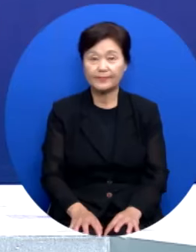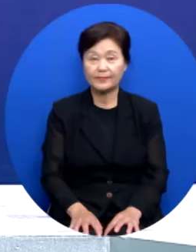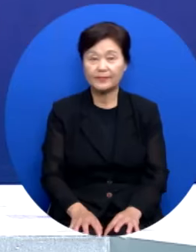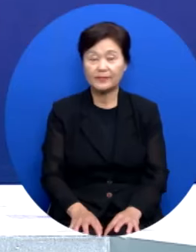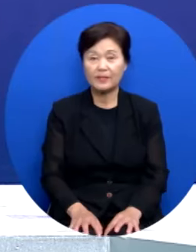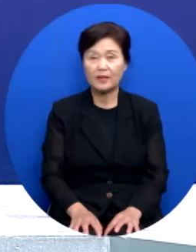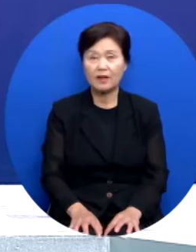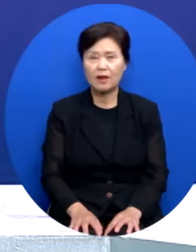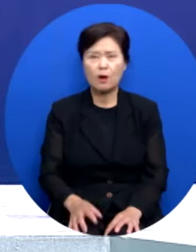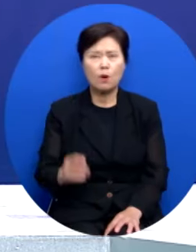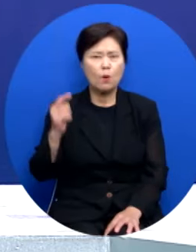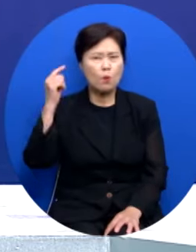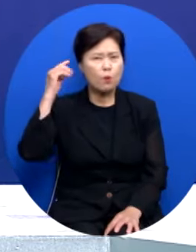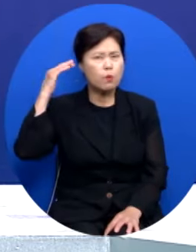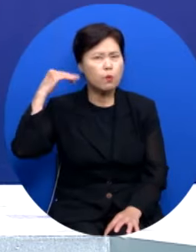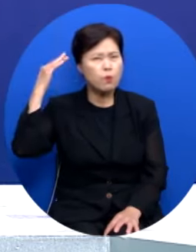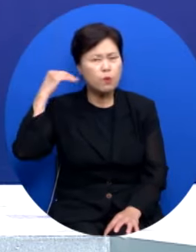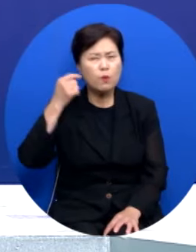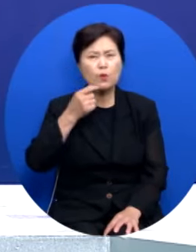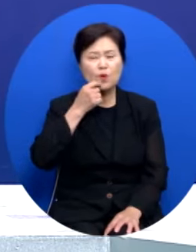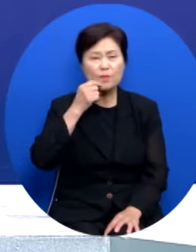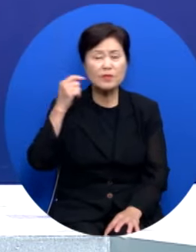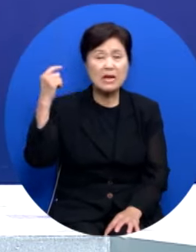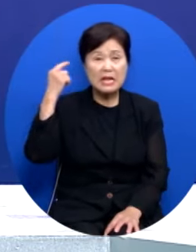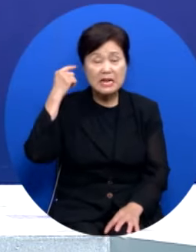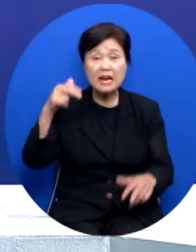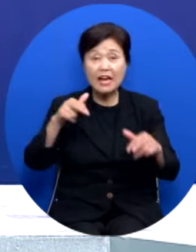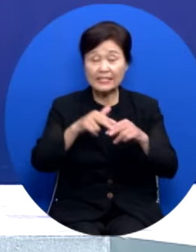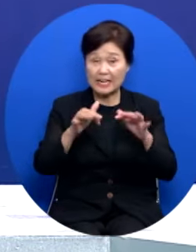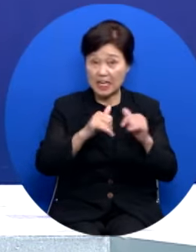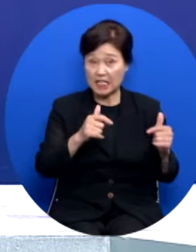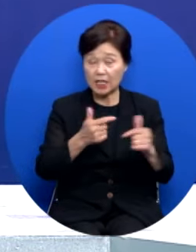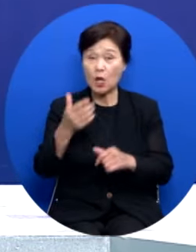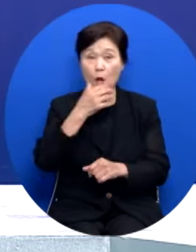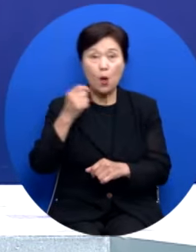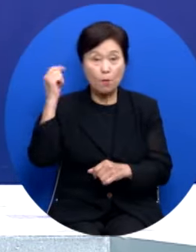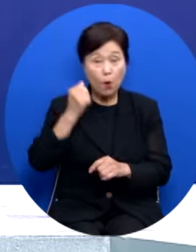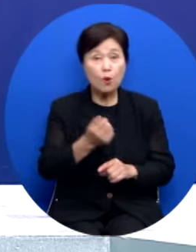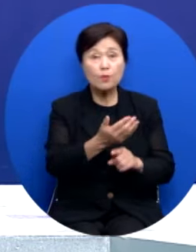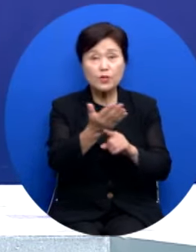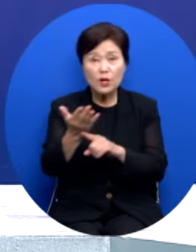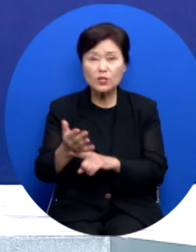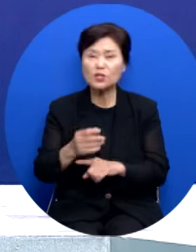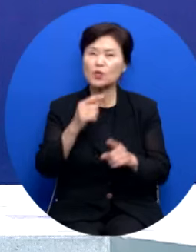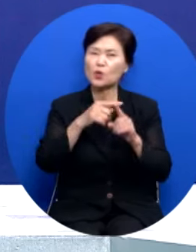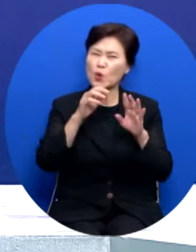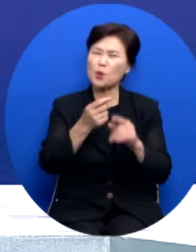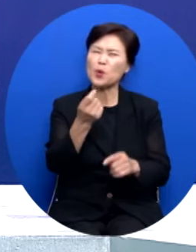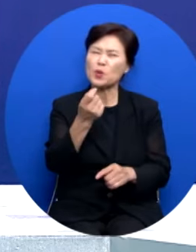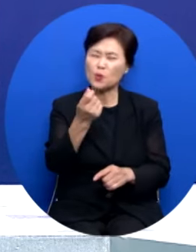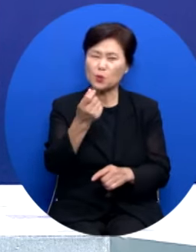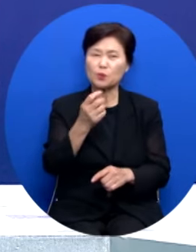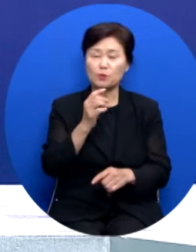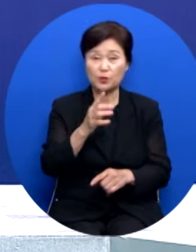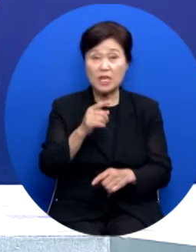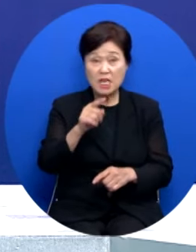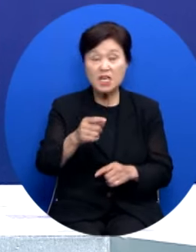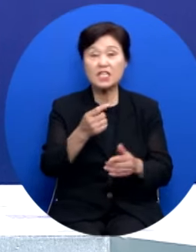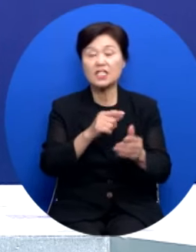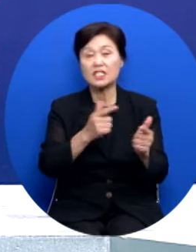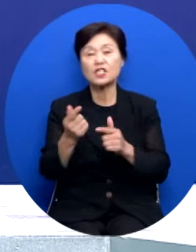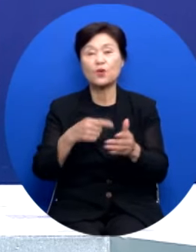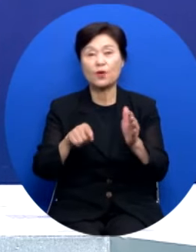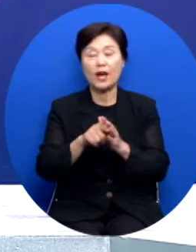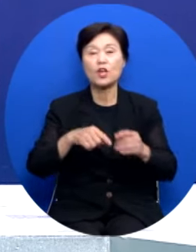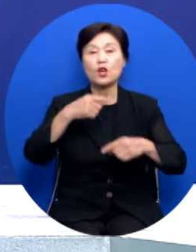소리를 들을 수 없는 청각 장애인들에게 복음을 접할 수 있는 기회는 많지가 않은데요. 이들을 위해 수어로 찬양과